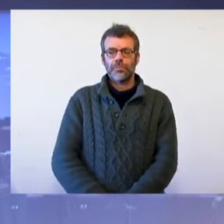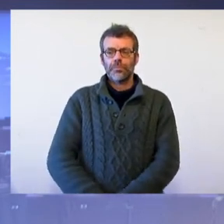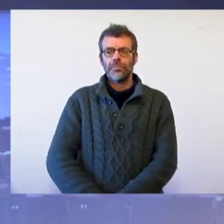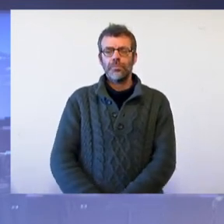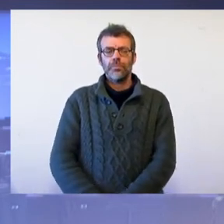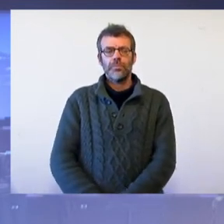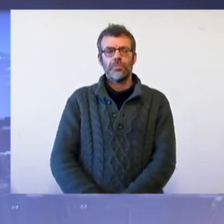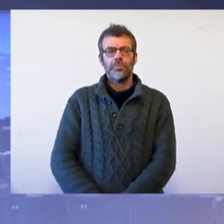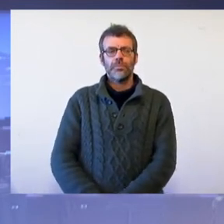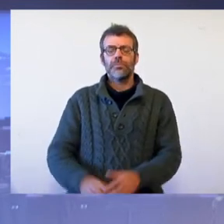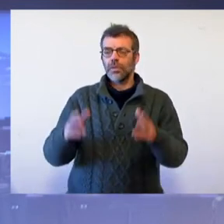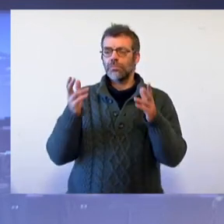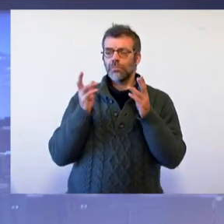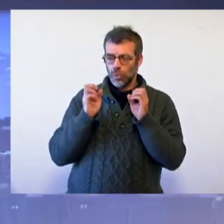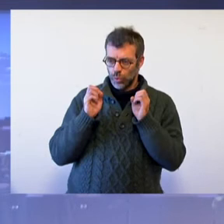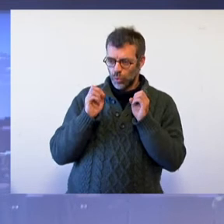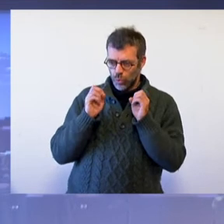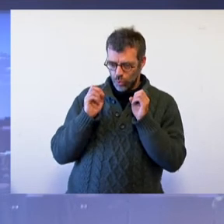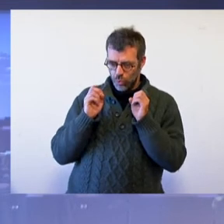Bon, ok.